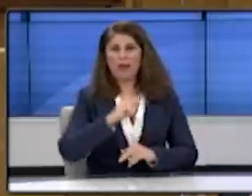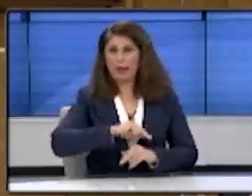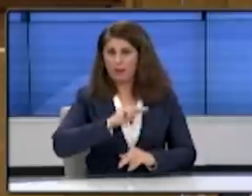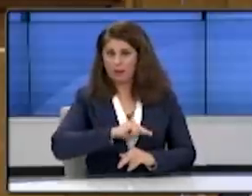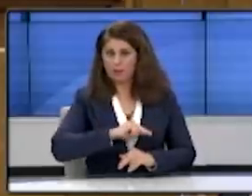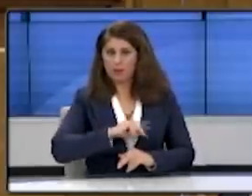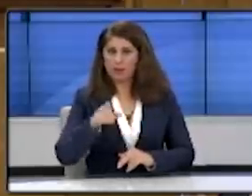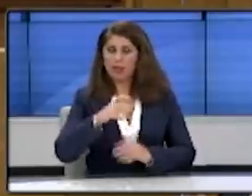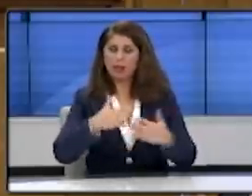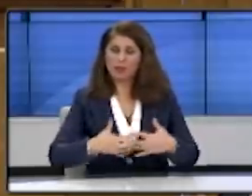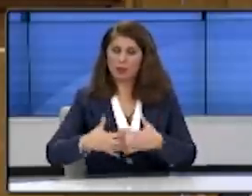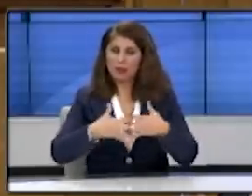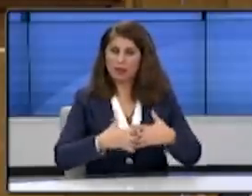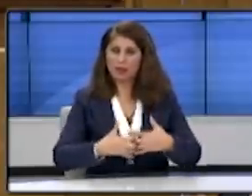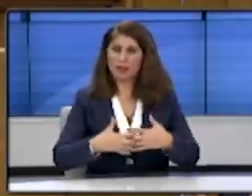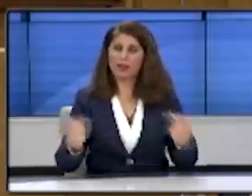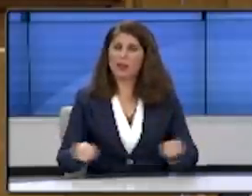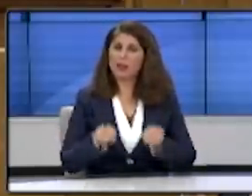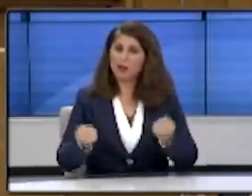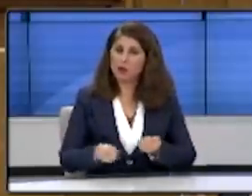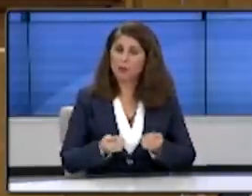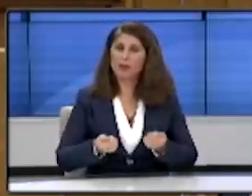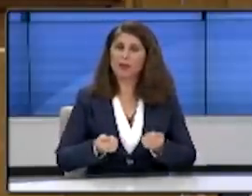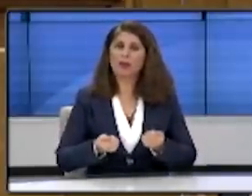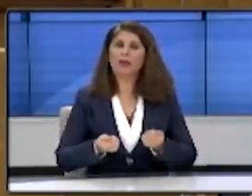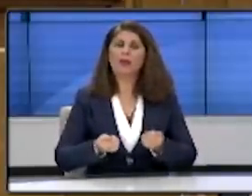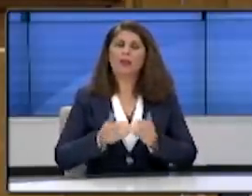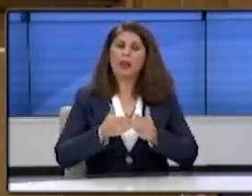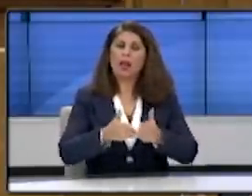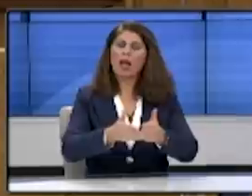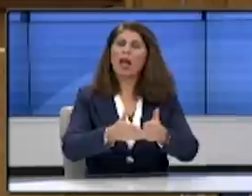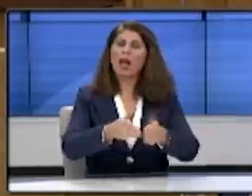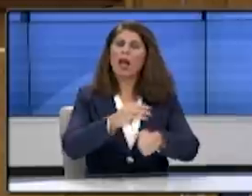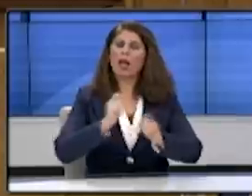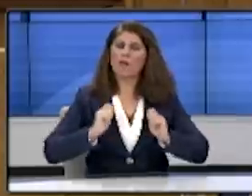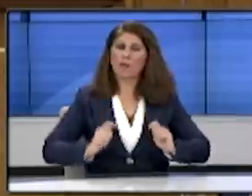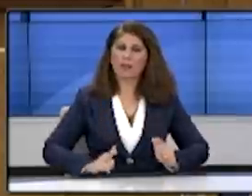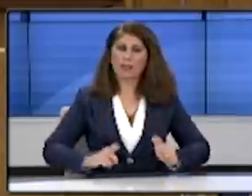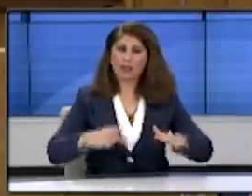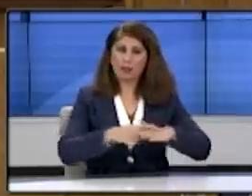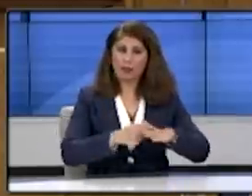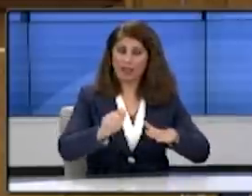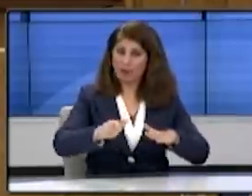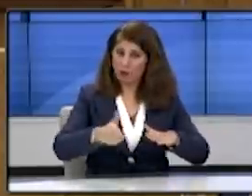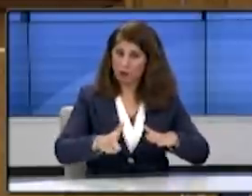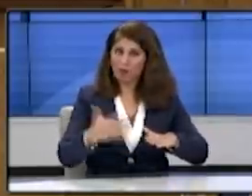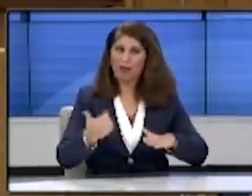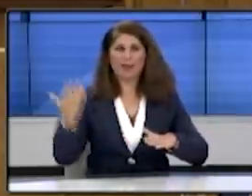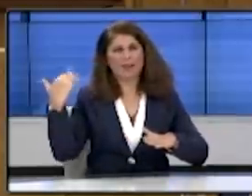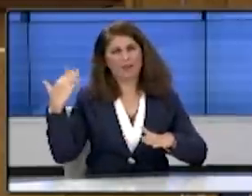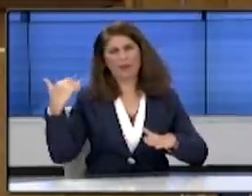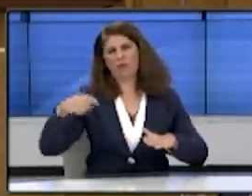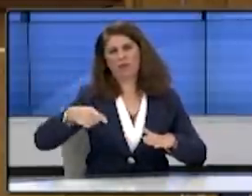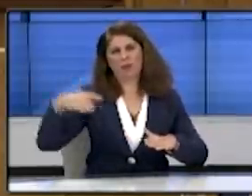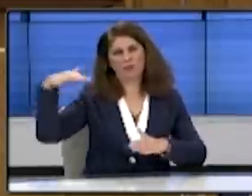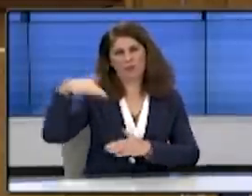κερδισμένοι, και οι βιομήχανοι και οι εργαζόμενοι τους και οι εφοπλιστές και οι τραπεζίτες και τα φτωχά λαϊκά στρώματα, έχει προπολού